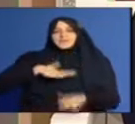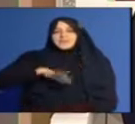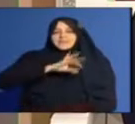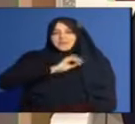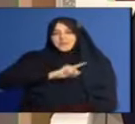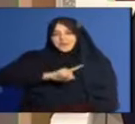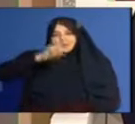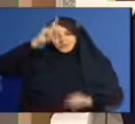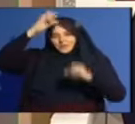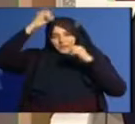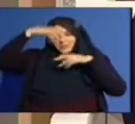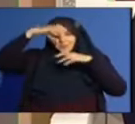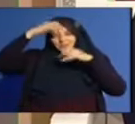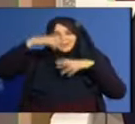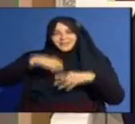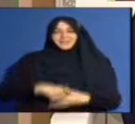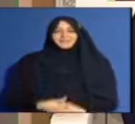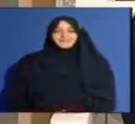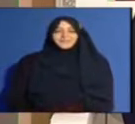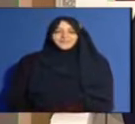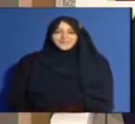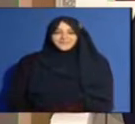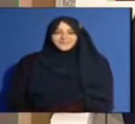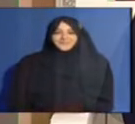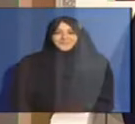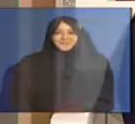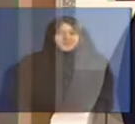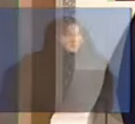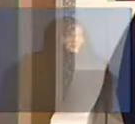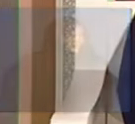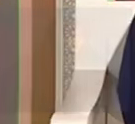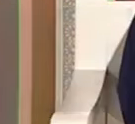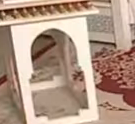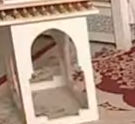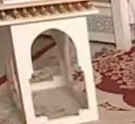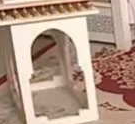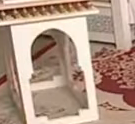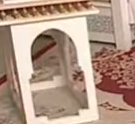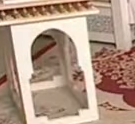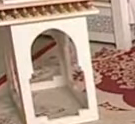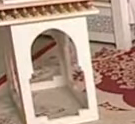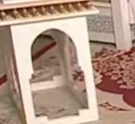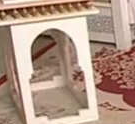ودائعه. والسلام عليكم ورحمة الله وبركاته.